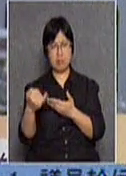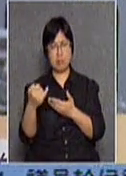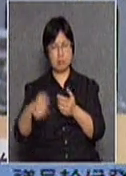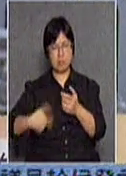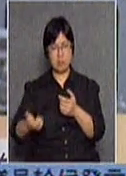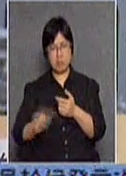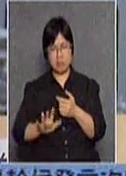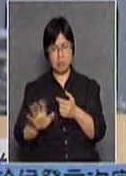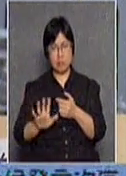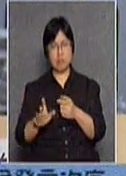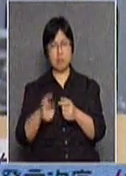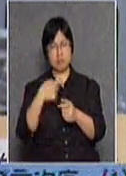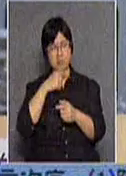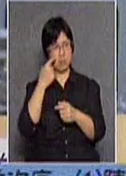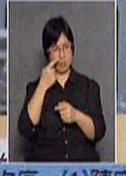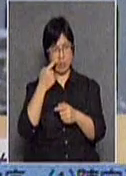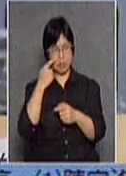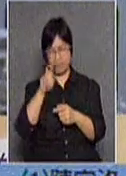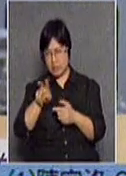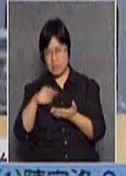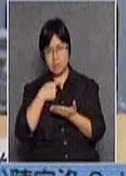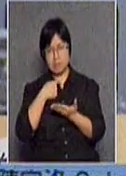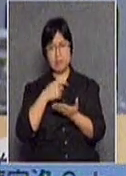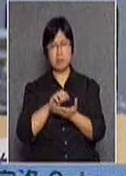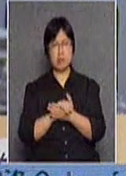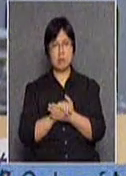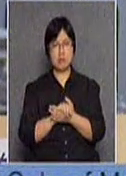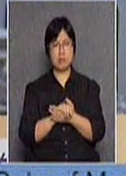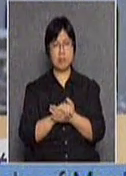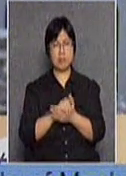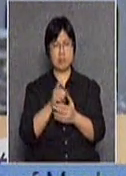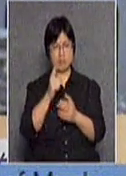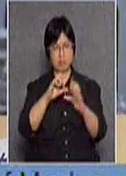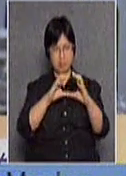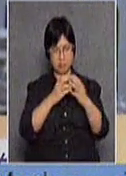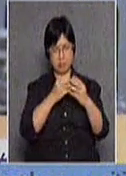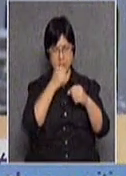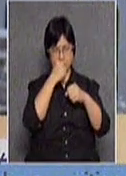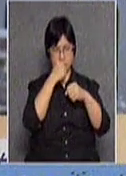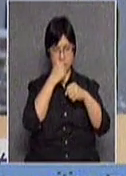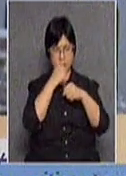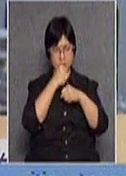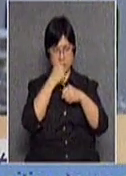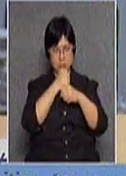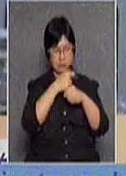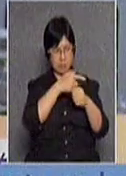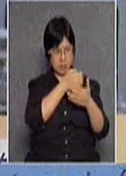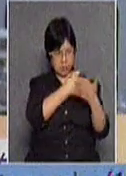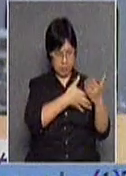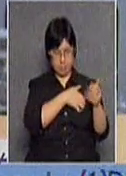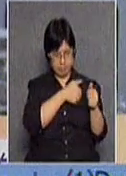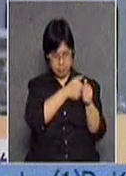嘅，但係你要睇一睇就係話一個部門去執行條例嘅時候，不能